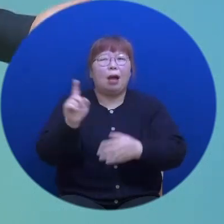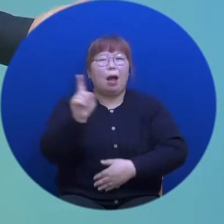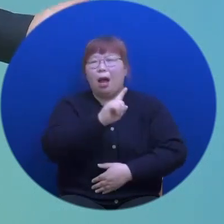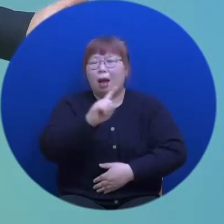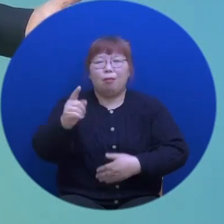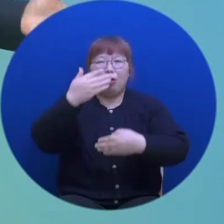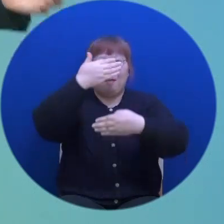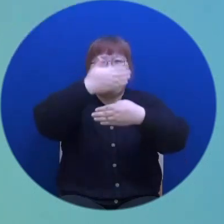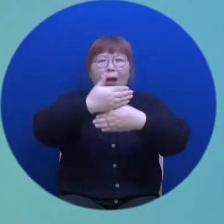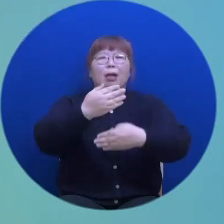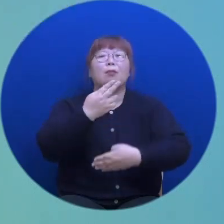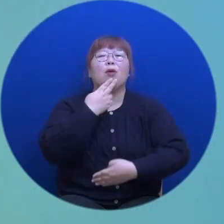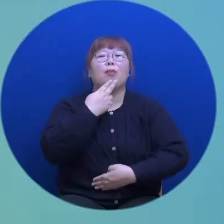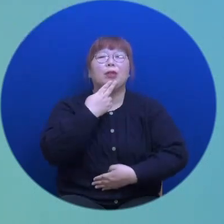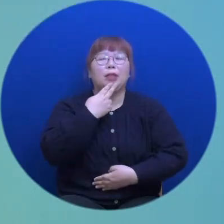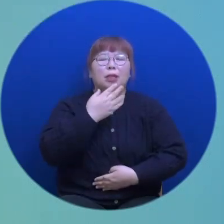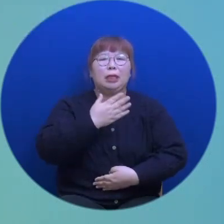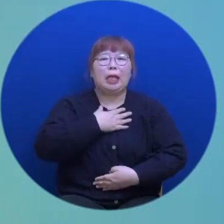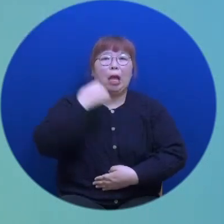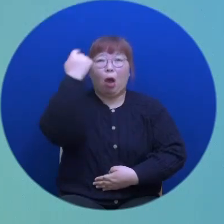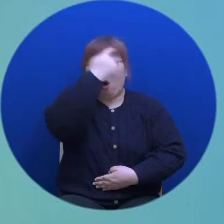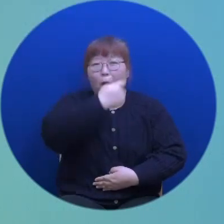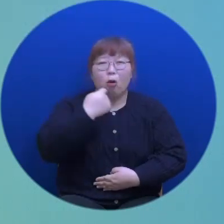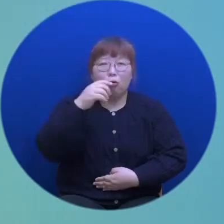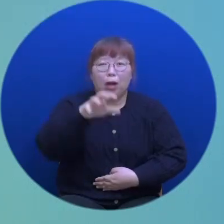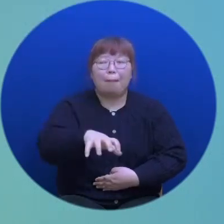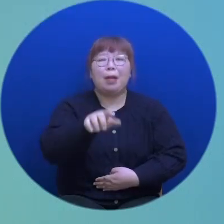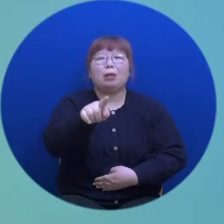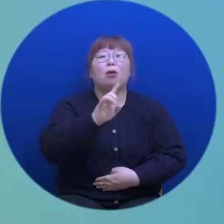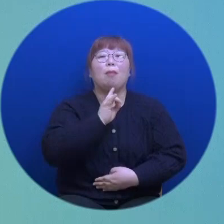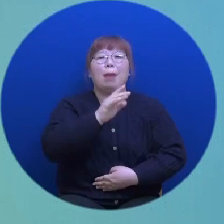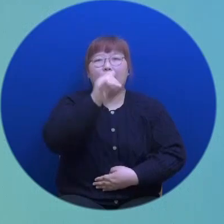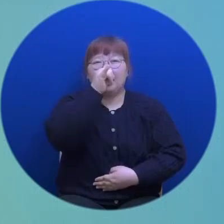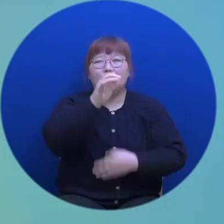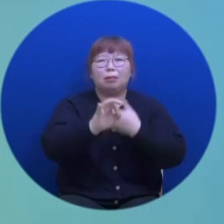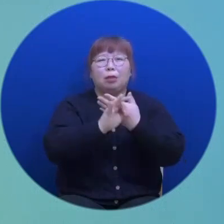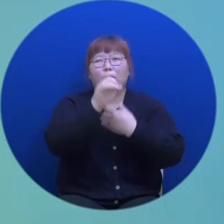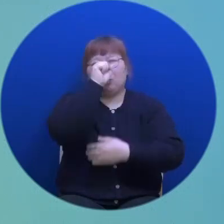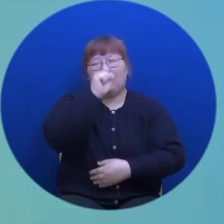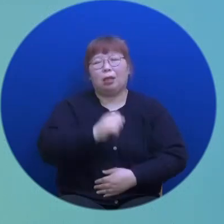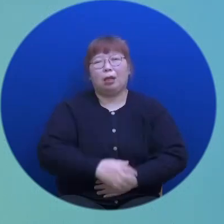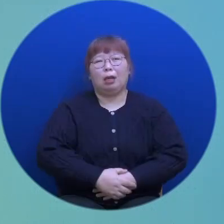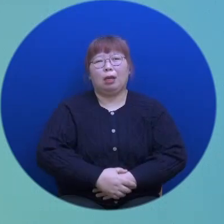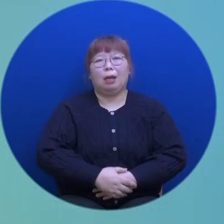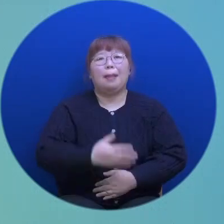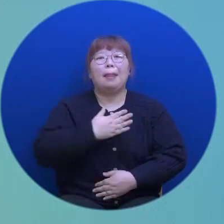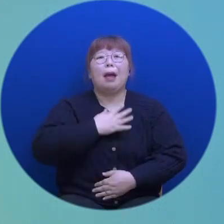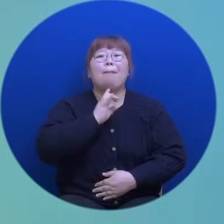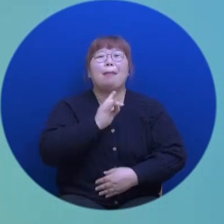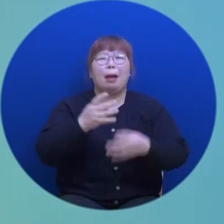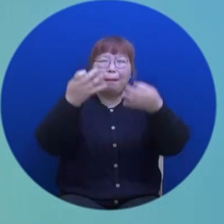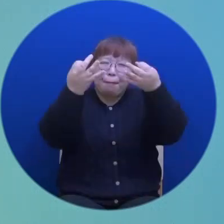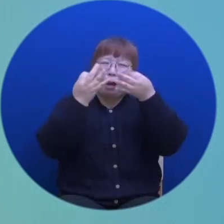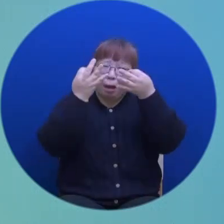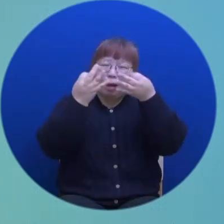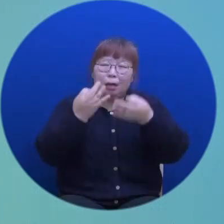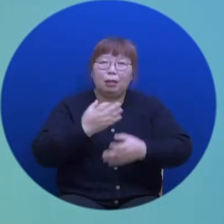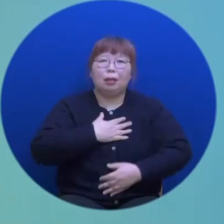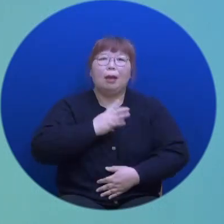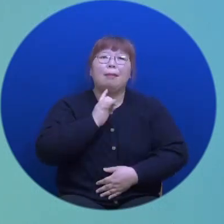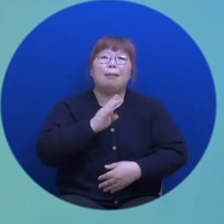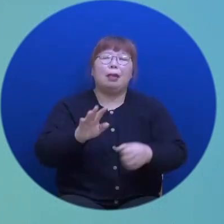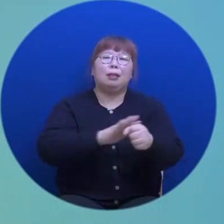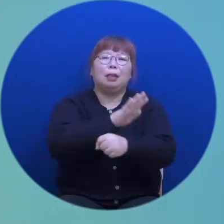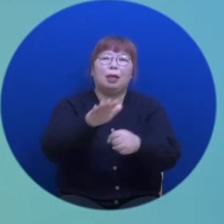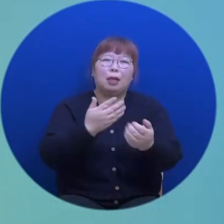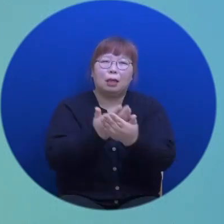없이 내 얼굴 앞에는 너만 있었으면 좋겠구나. 나만 바라봐다오, 나만